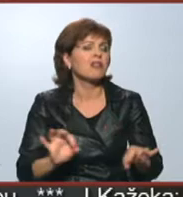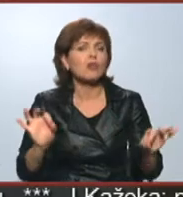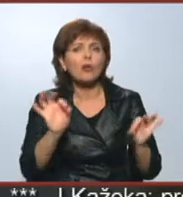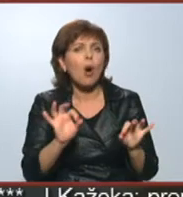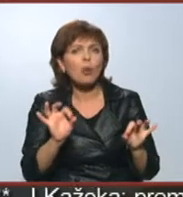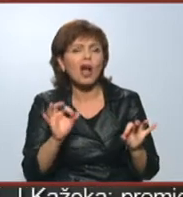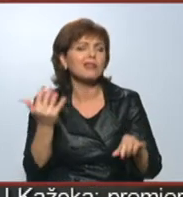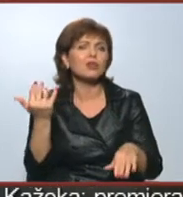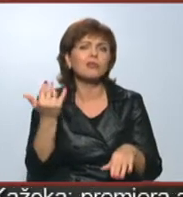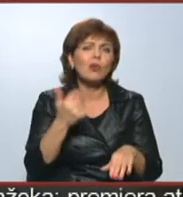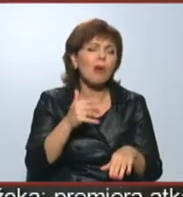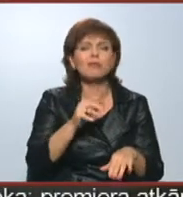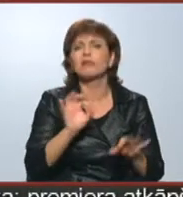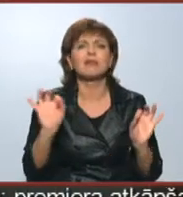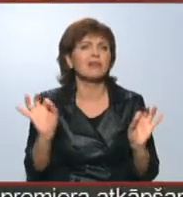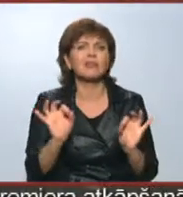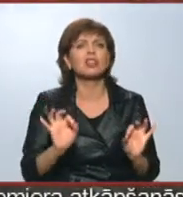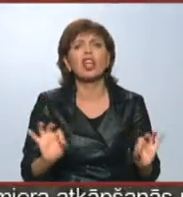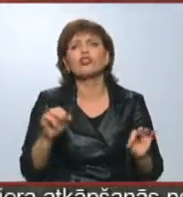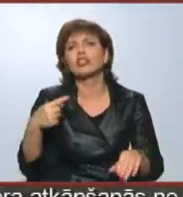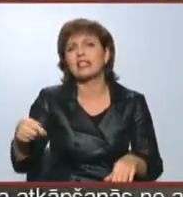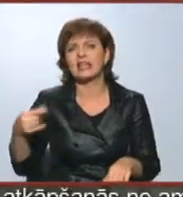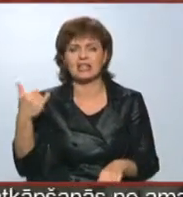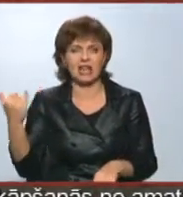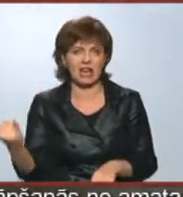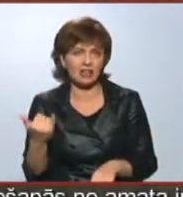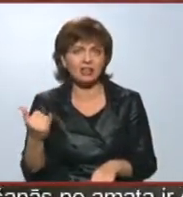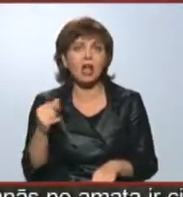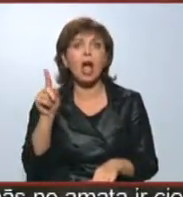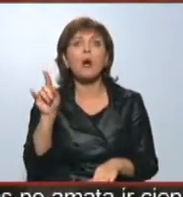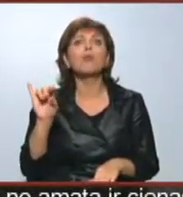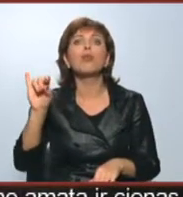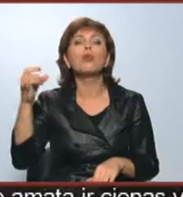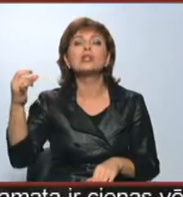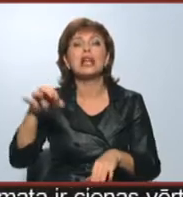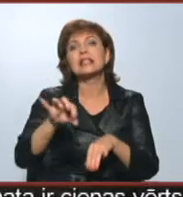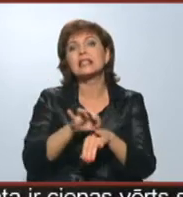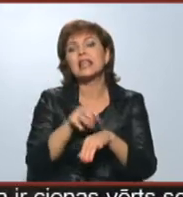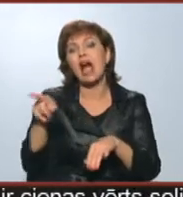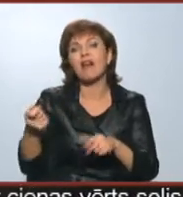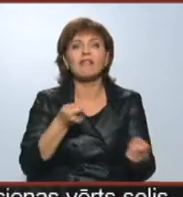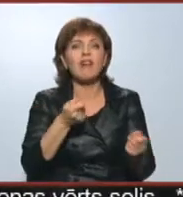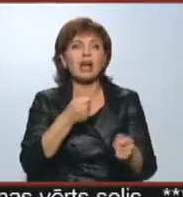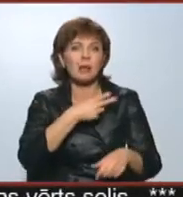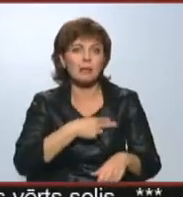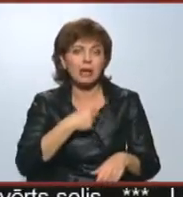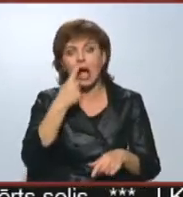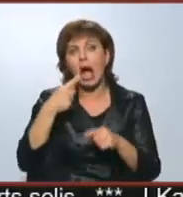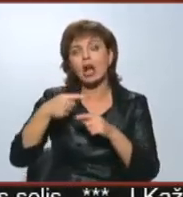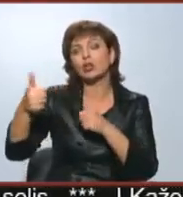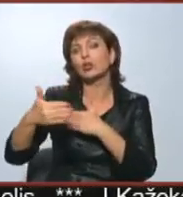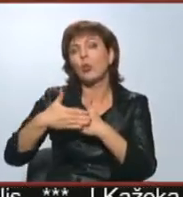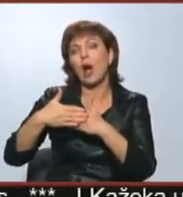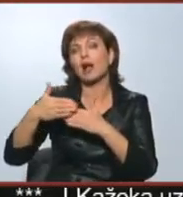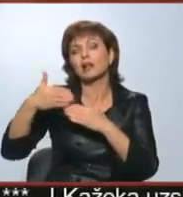nojaušams tāds vai cits tiešas intereses. Pulces sievas Zaigas vadītā biedrība atrodas vien pāris kvartālus tālāk